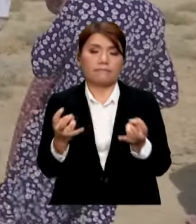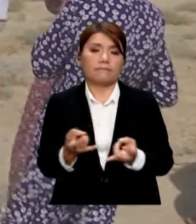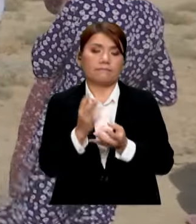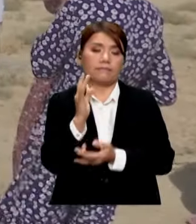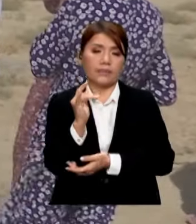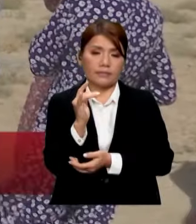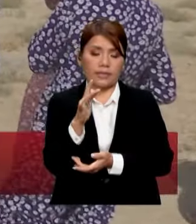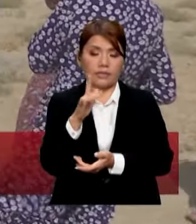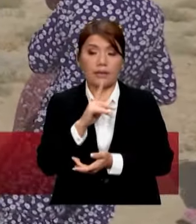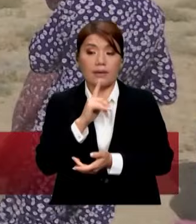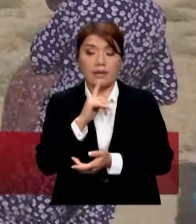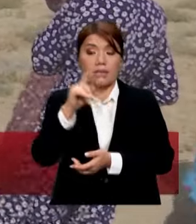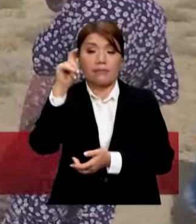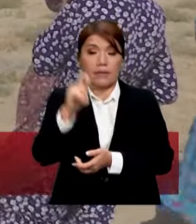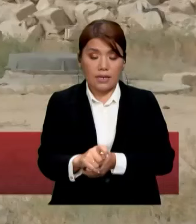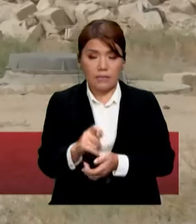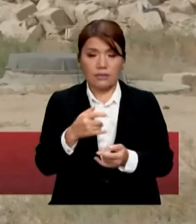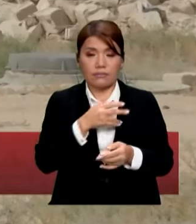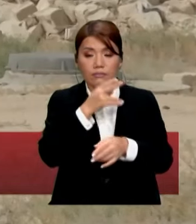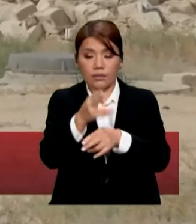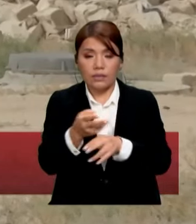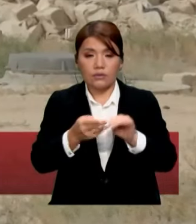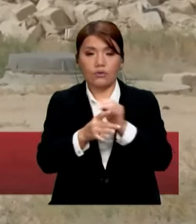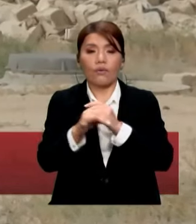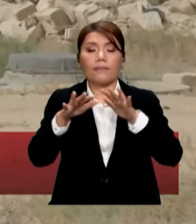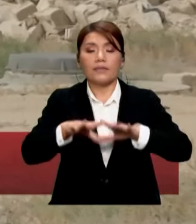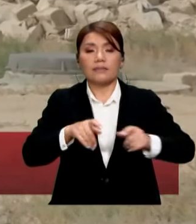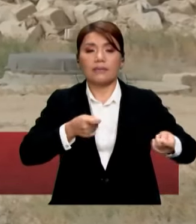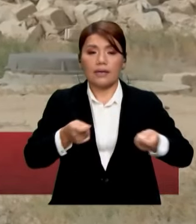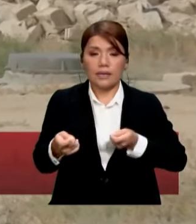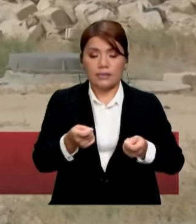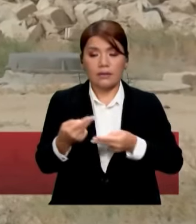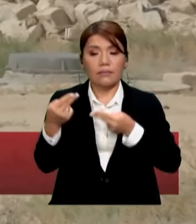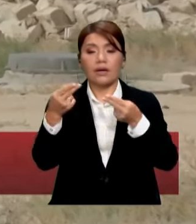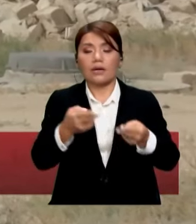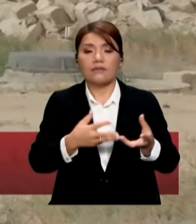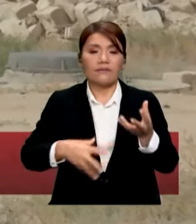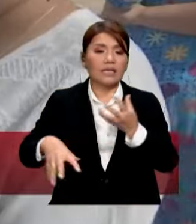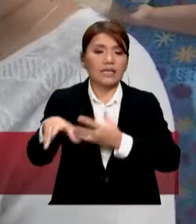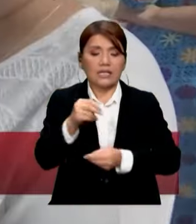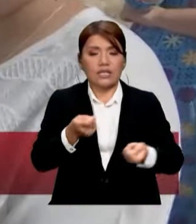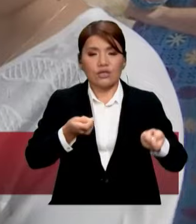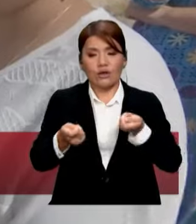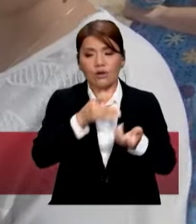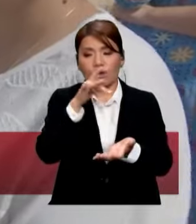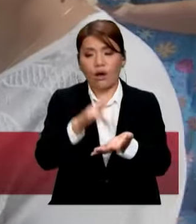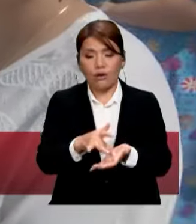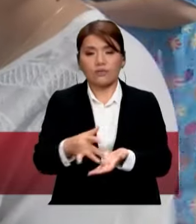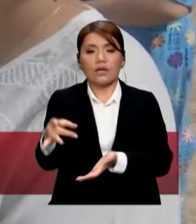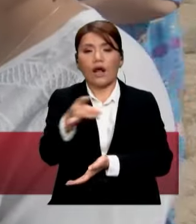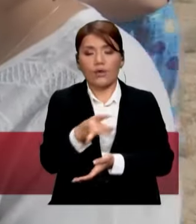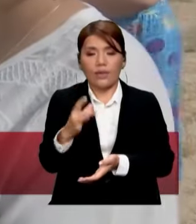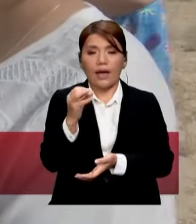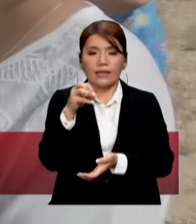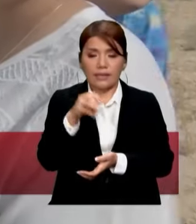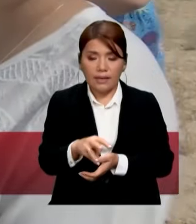До приезда журналистов телеканала «Тамикен Бизнес» на встречу с местными жителями приезжали практически все чиновники городского, районного,